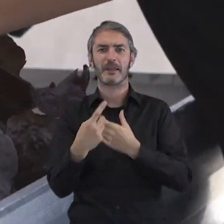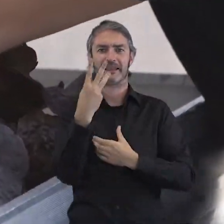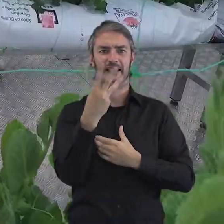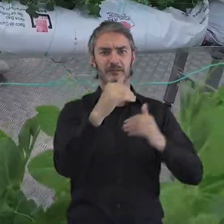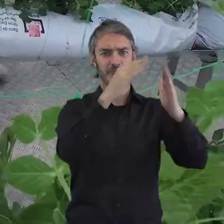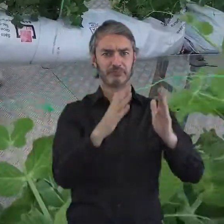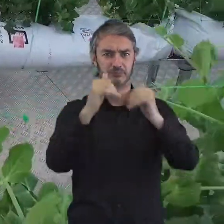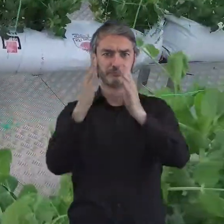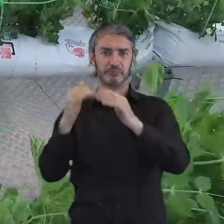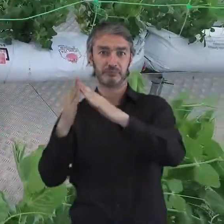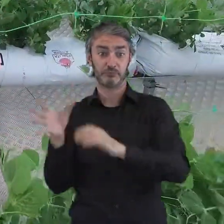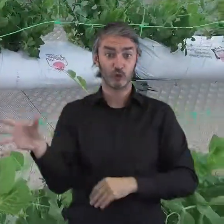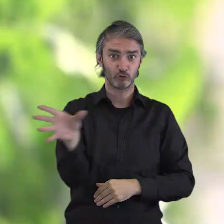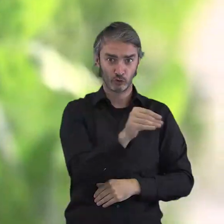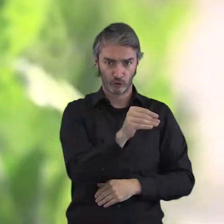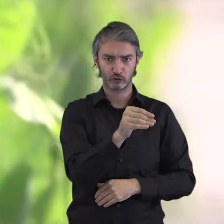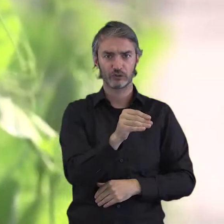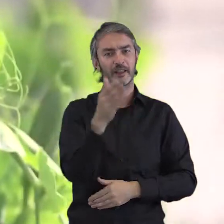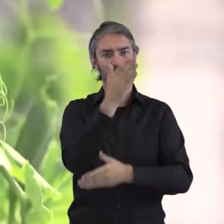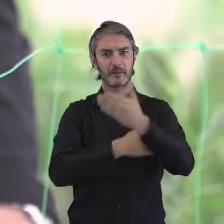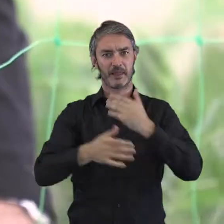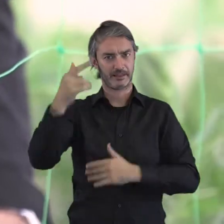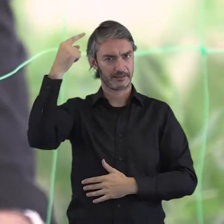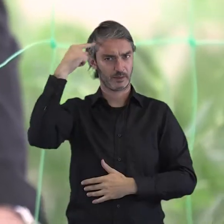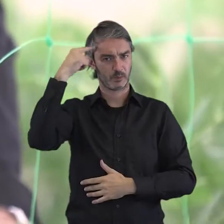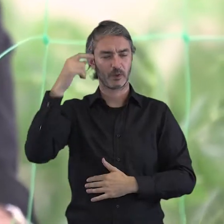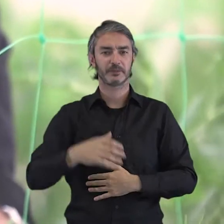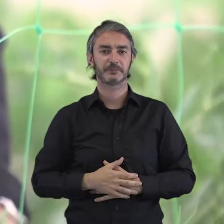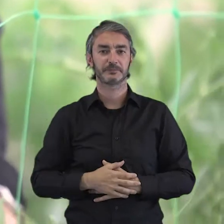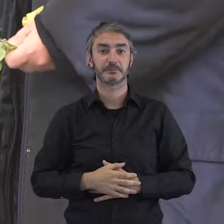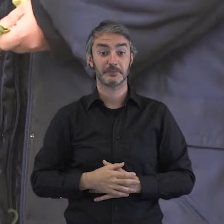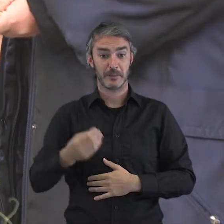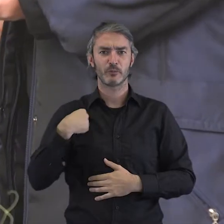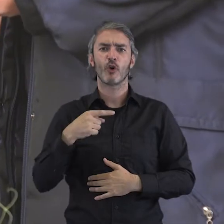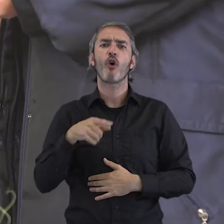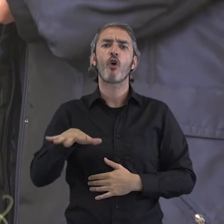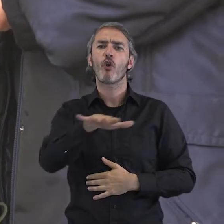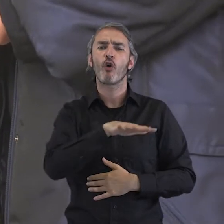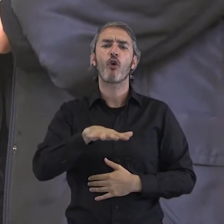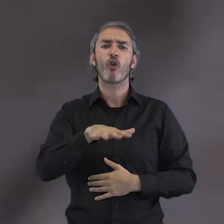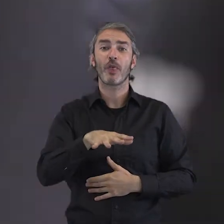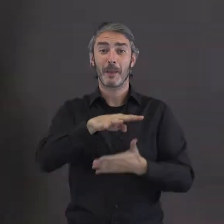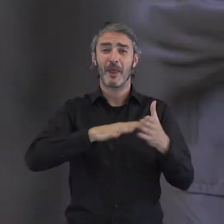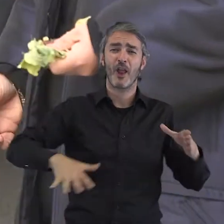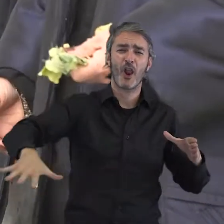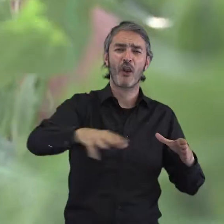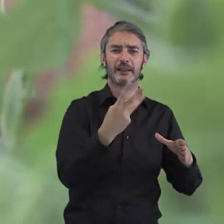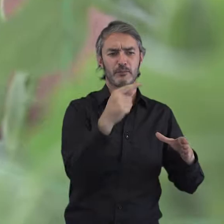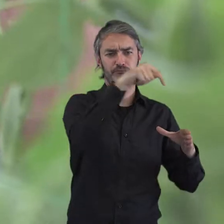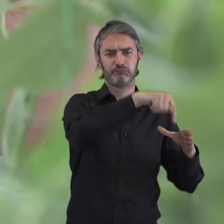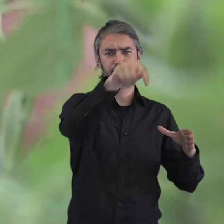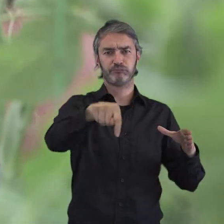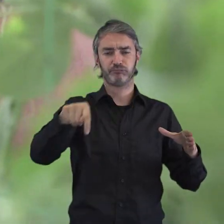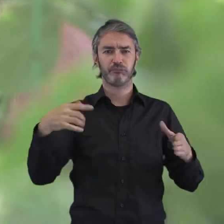a persones amb discapacitat intel·lectual. Aquestes entitats estan ubicades en 3 barris diferents de Barcelona. Al llarg